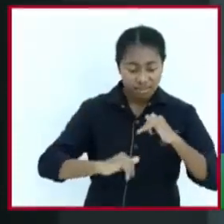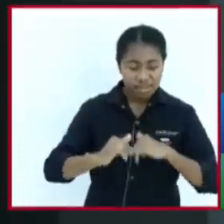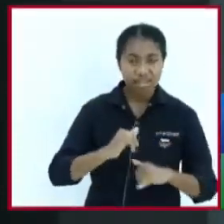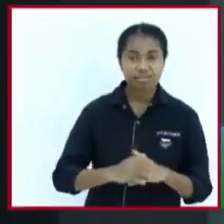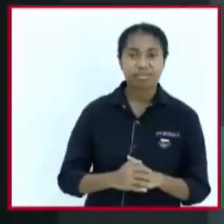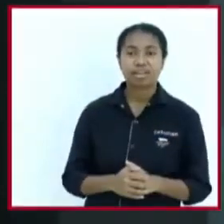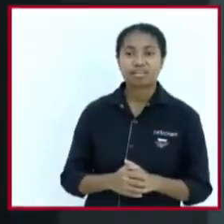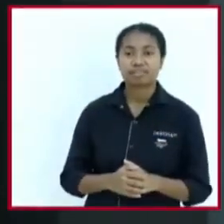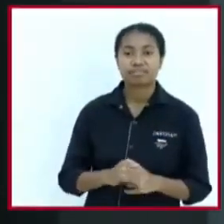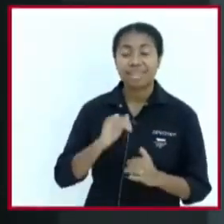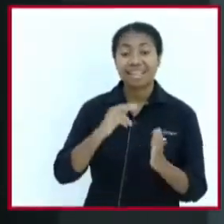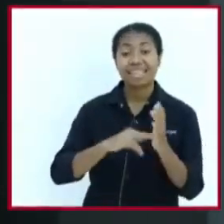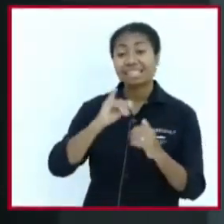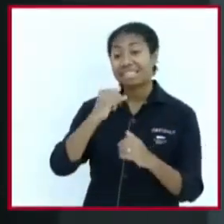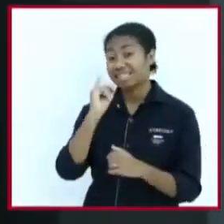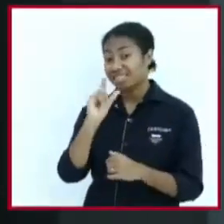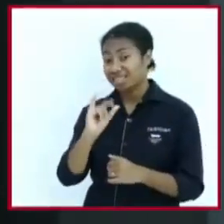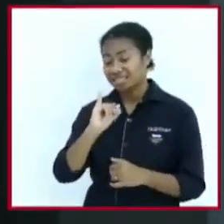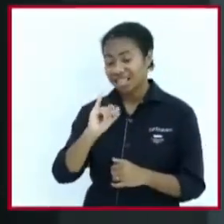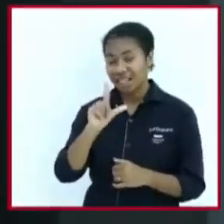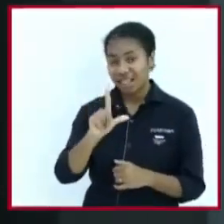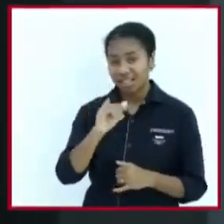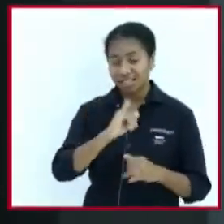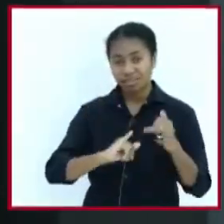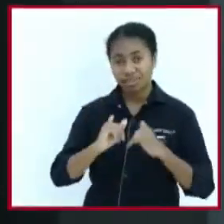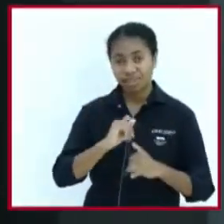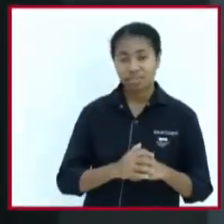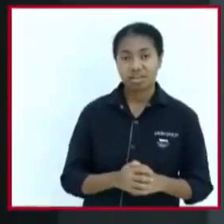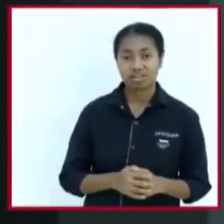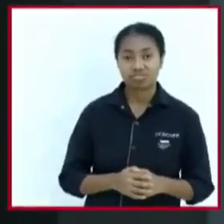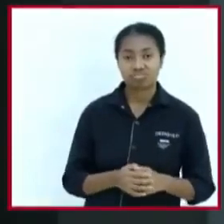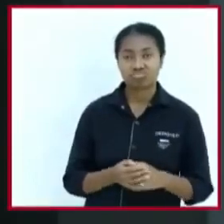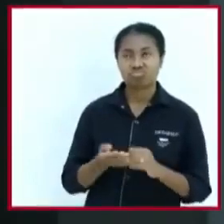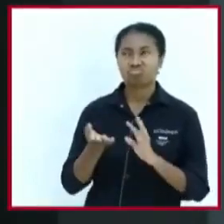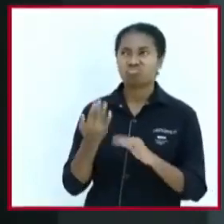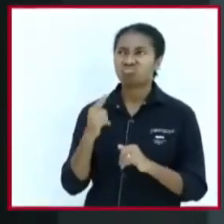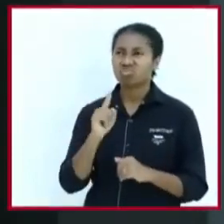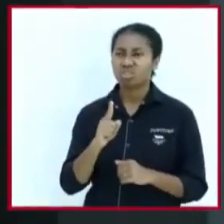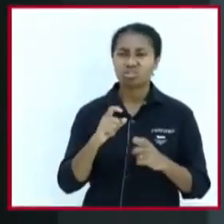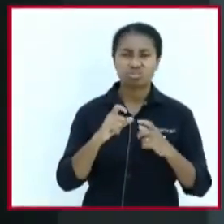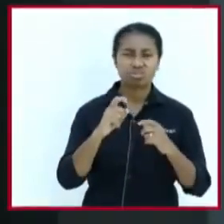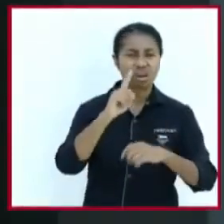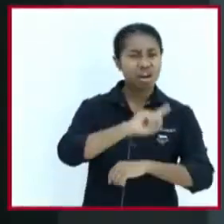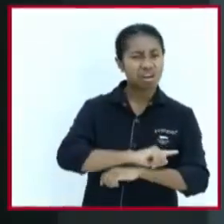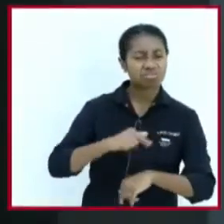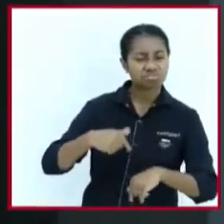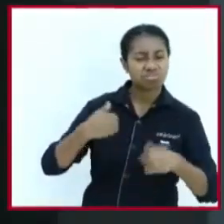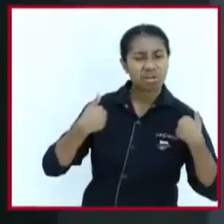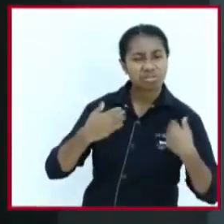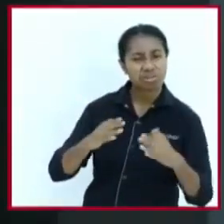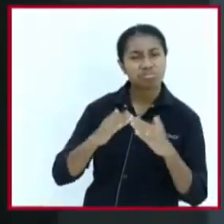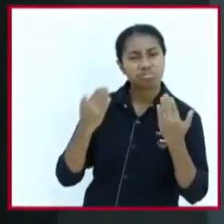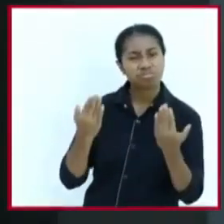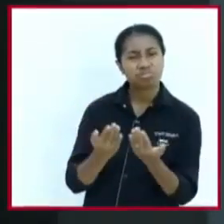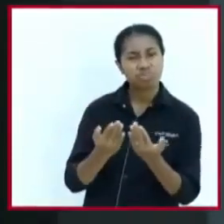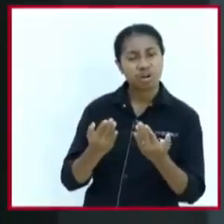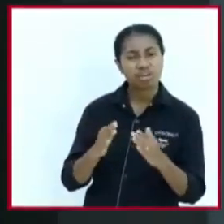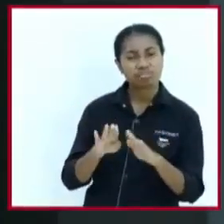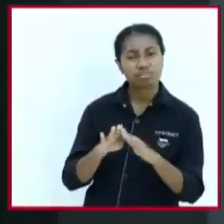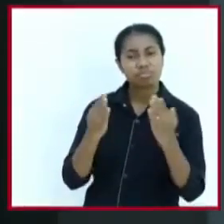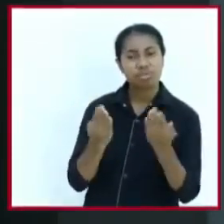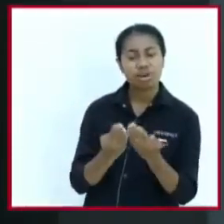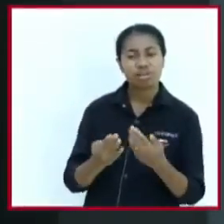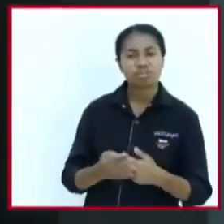penginjilan sama-sama lalu satu hari ada pembukaan tak bertepi